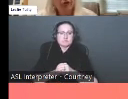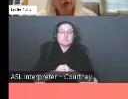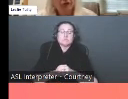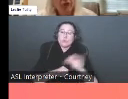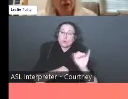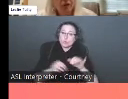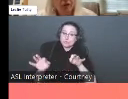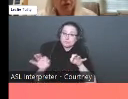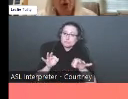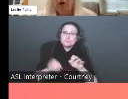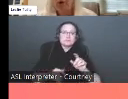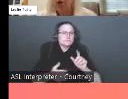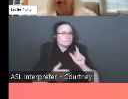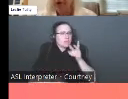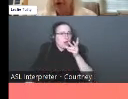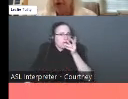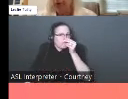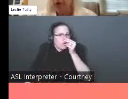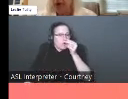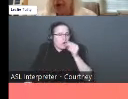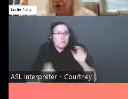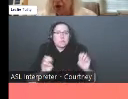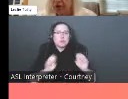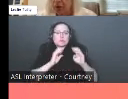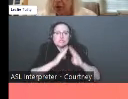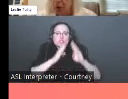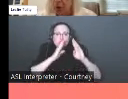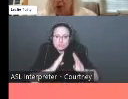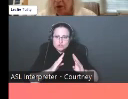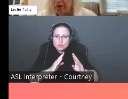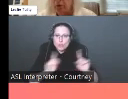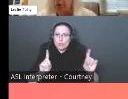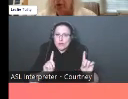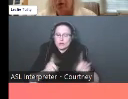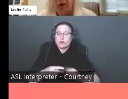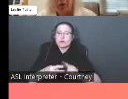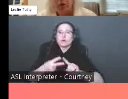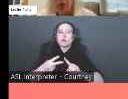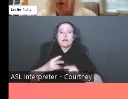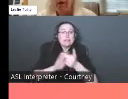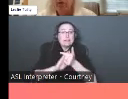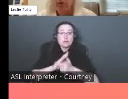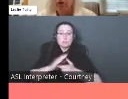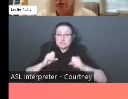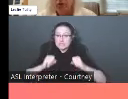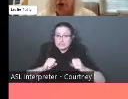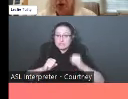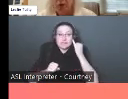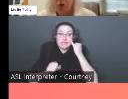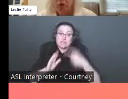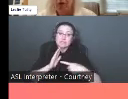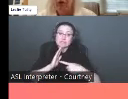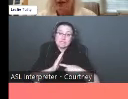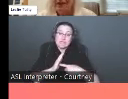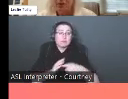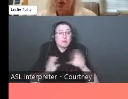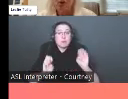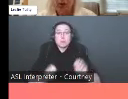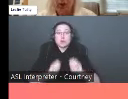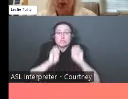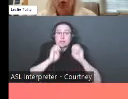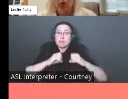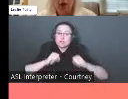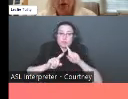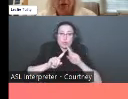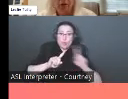pouvez aussi indiquer à la femme le site de la maison d'hébergement le plus proche,